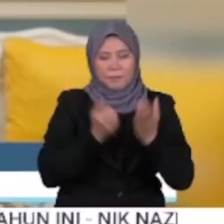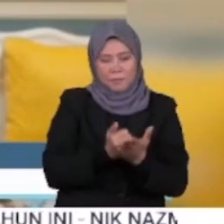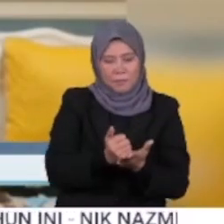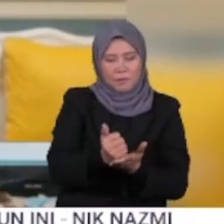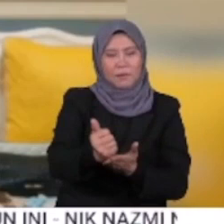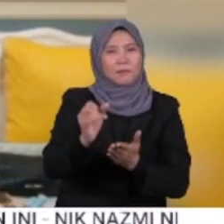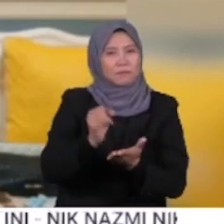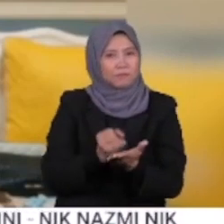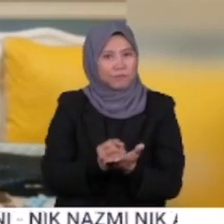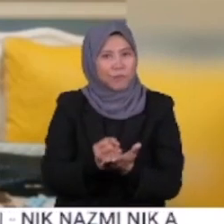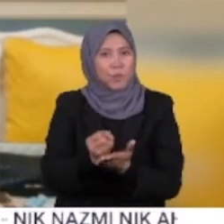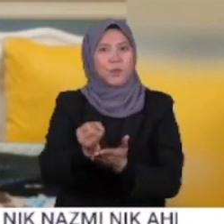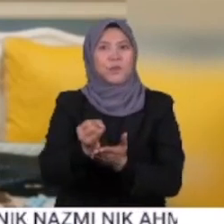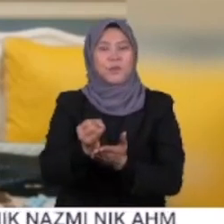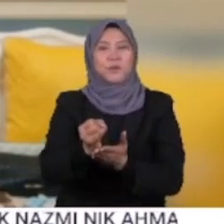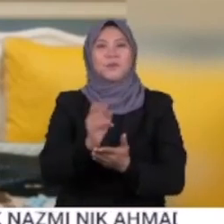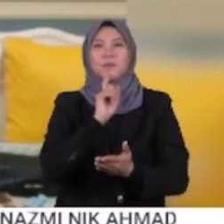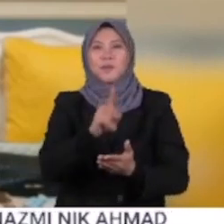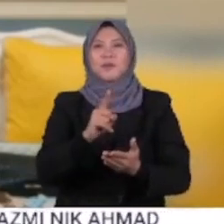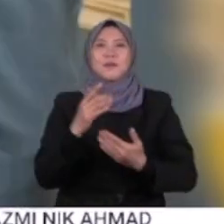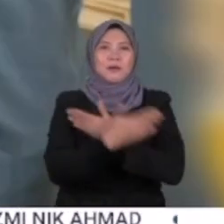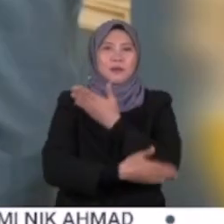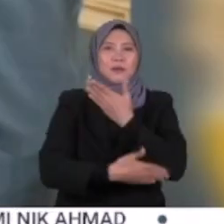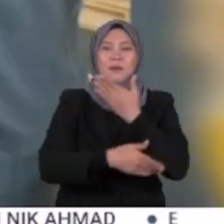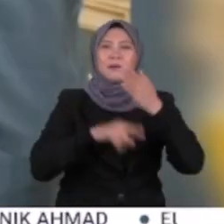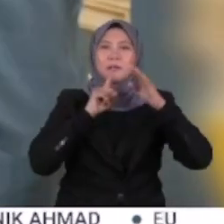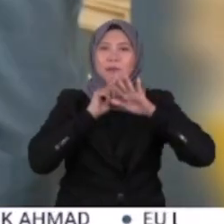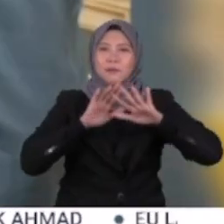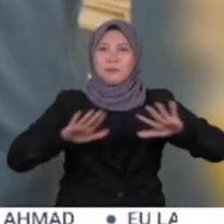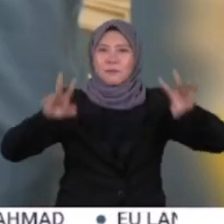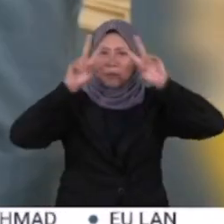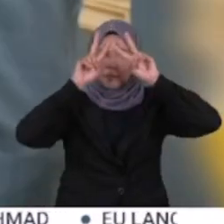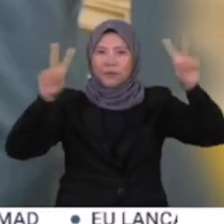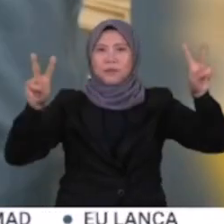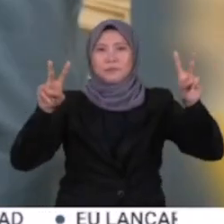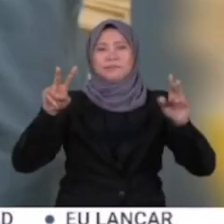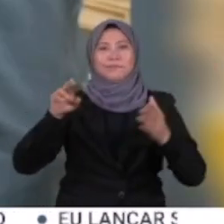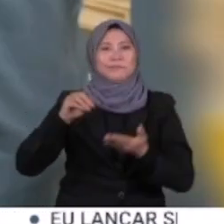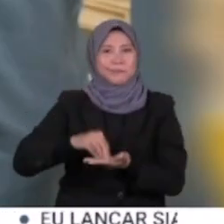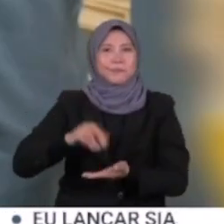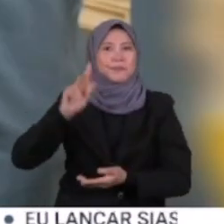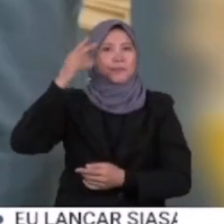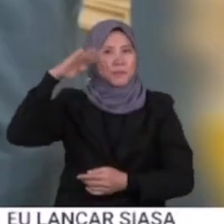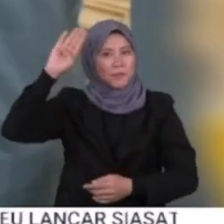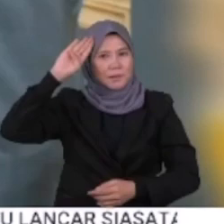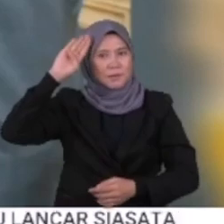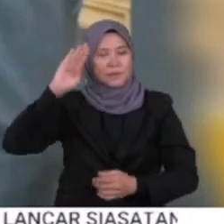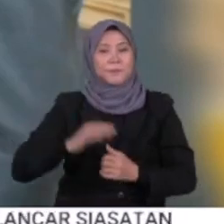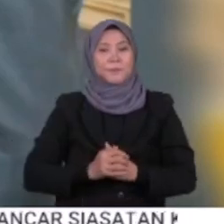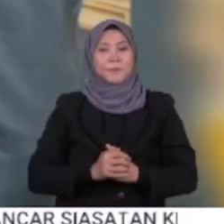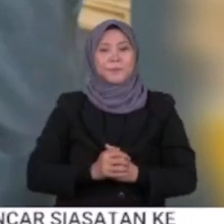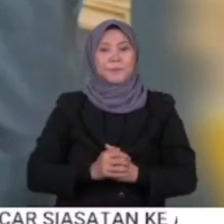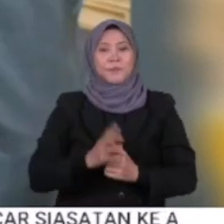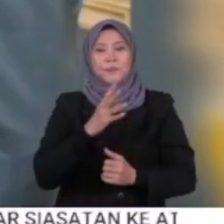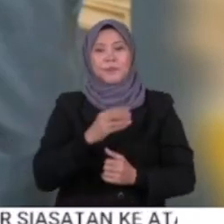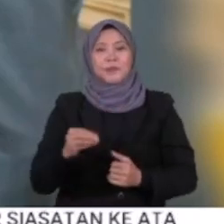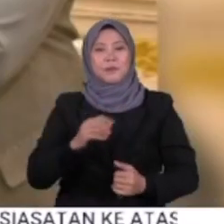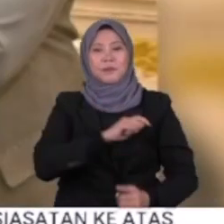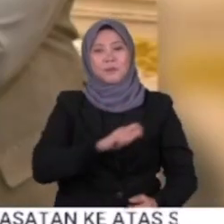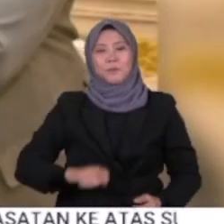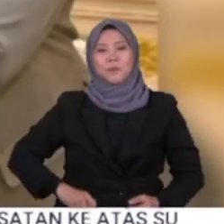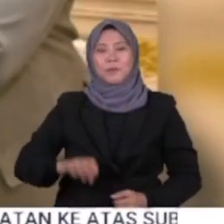amanah berintegrity bagi memastikan negara ini kekal aman dan damai khususnya berangkat sama raja perempuan